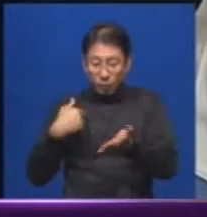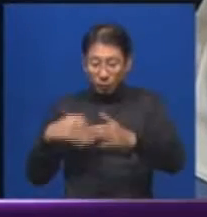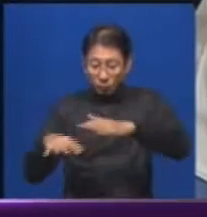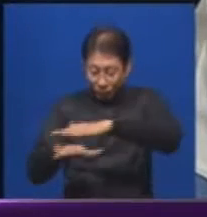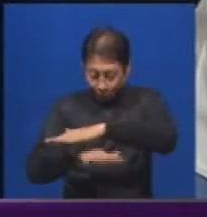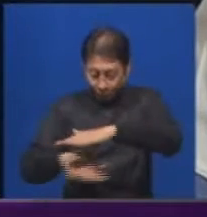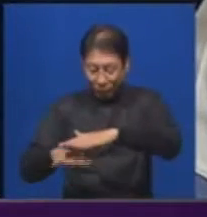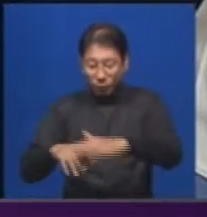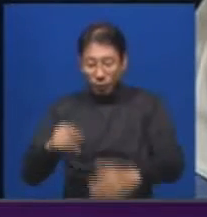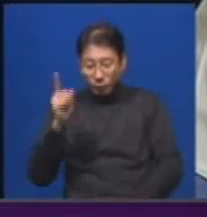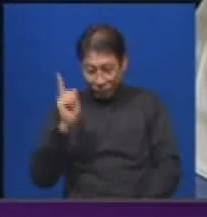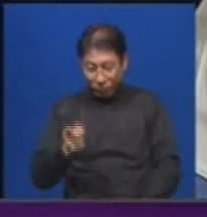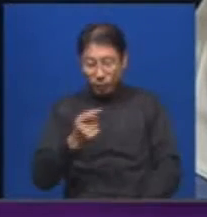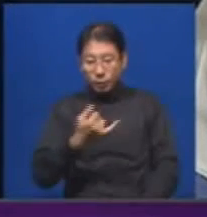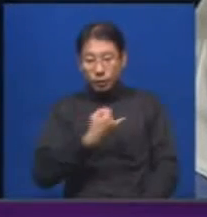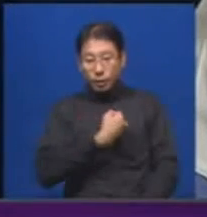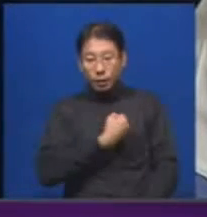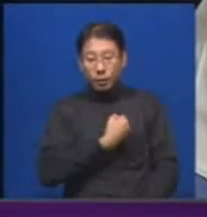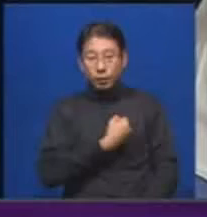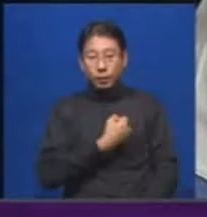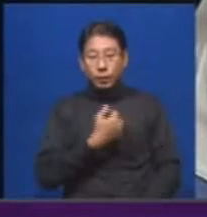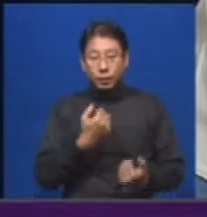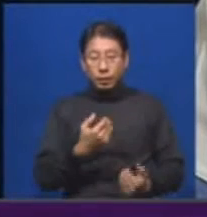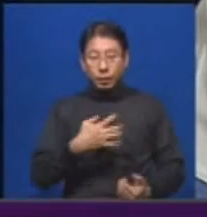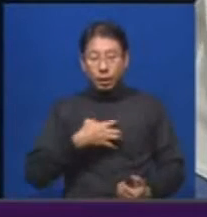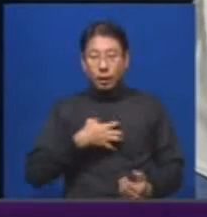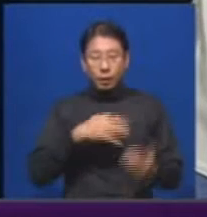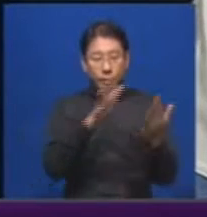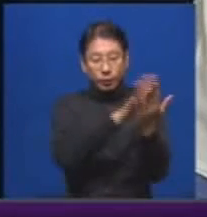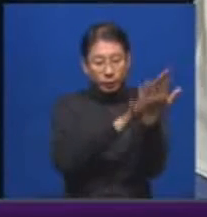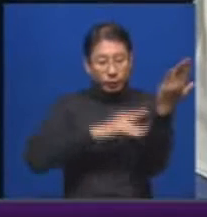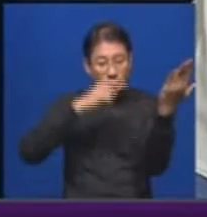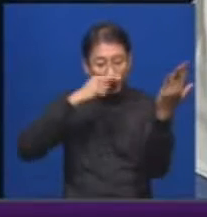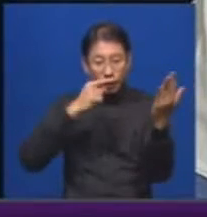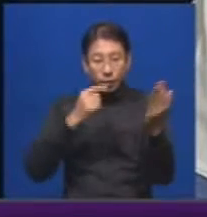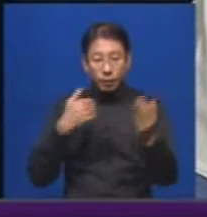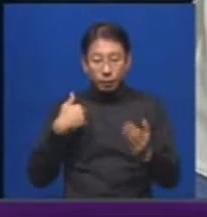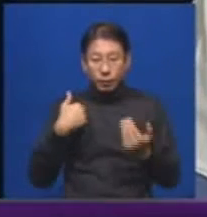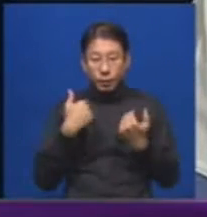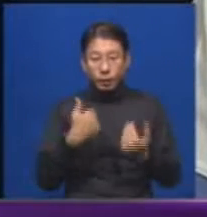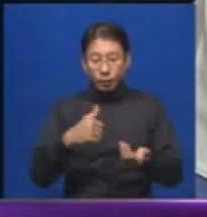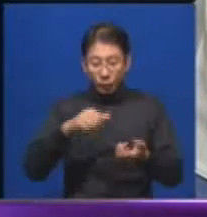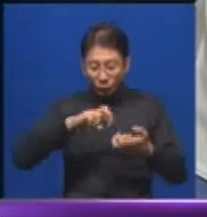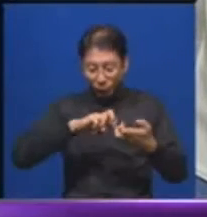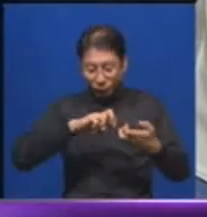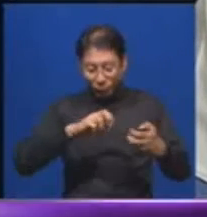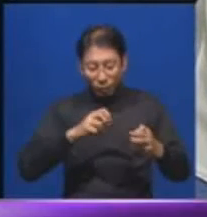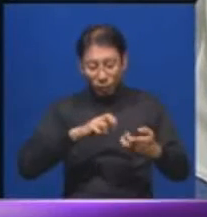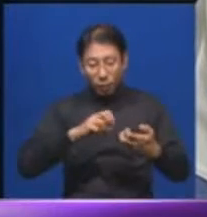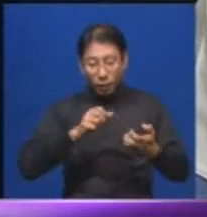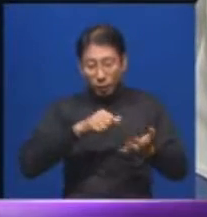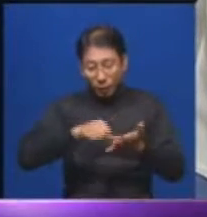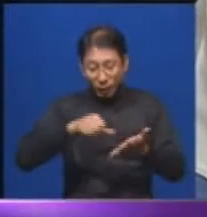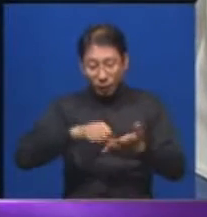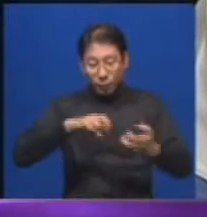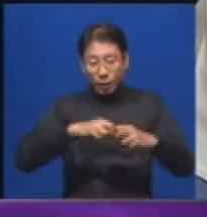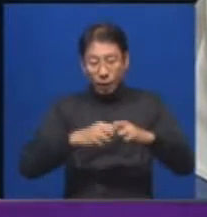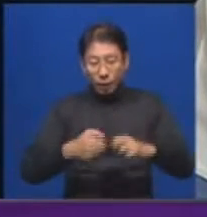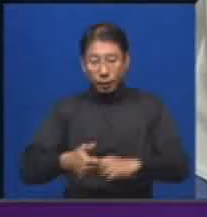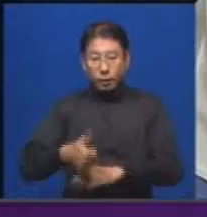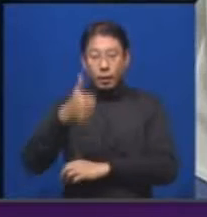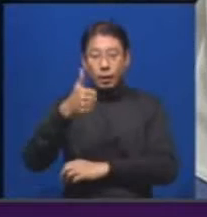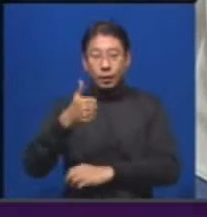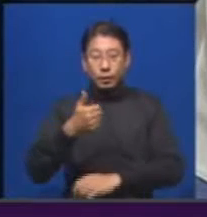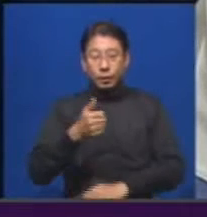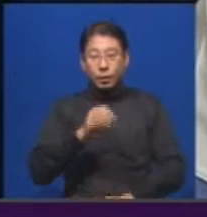ของความจริงใจที่จะให้บ้านเมืองมีทางออกผมขอประกาศอย่างชัดเจนว่าห